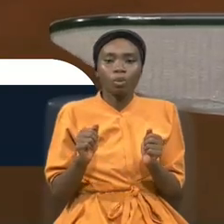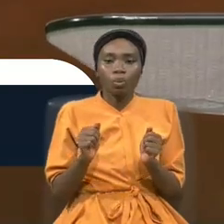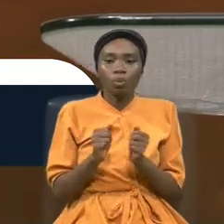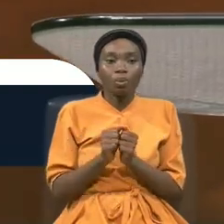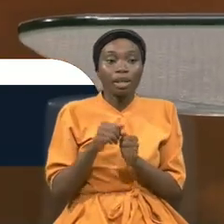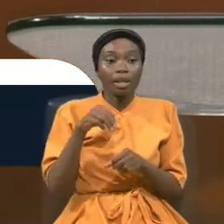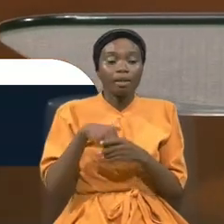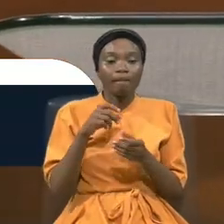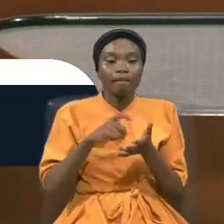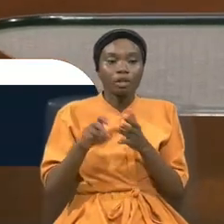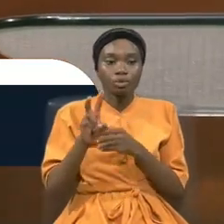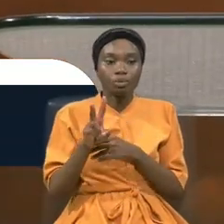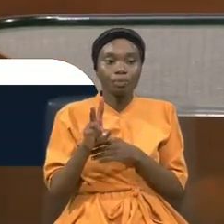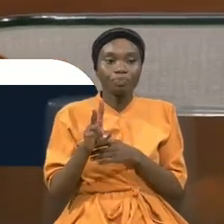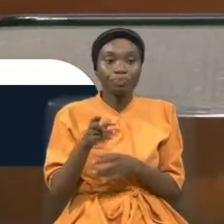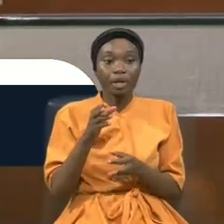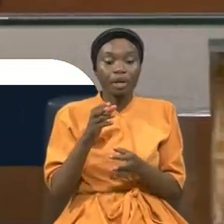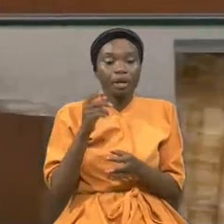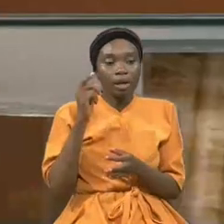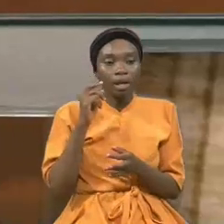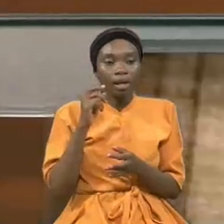Voilà le verset 2.